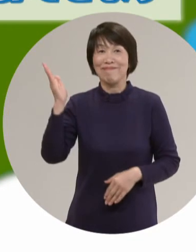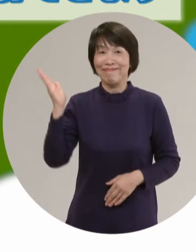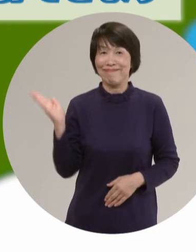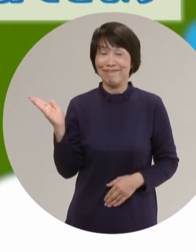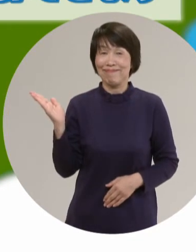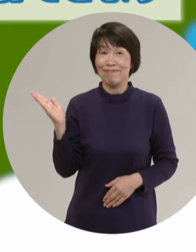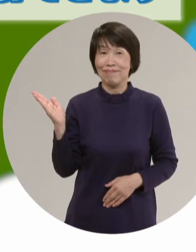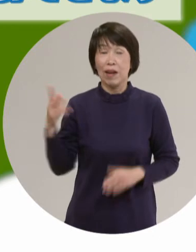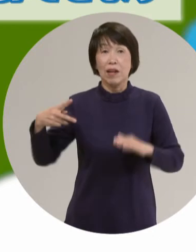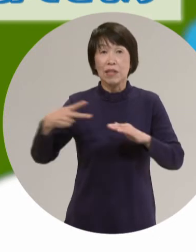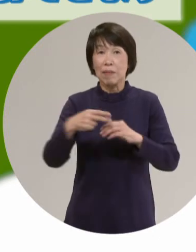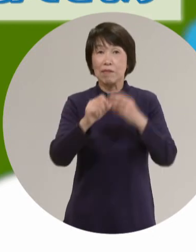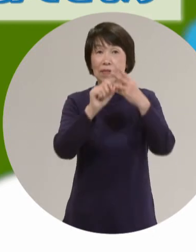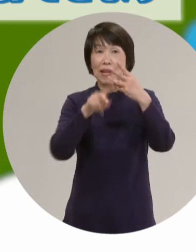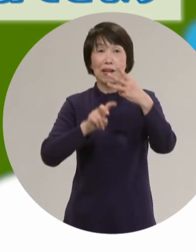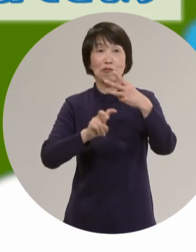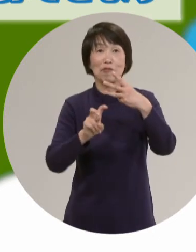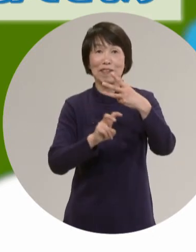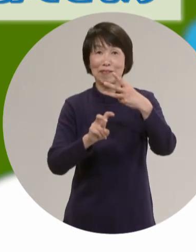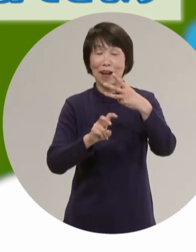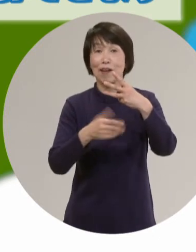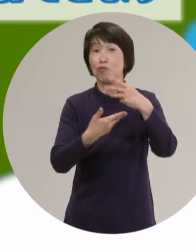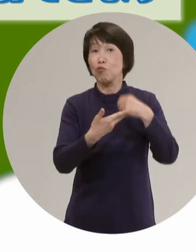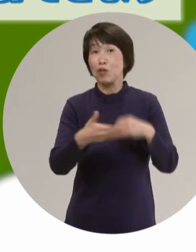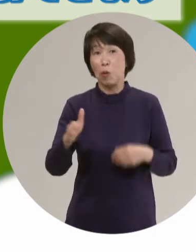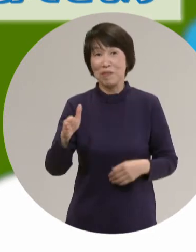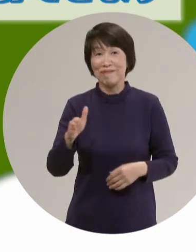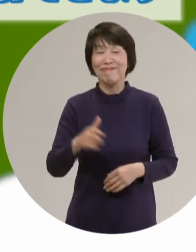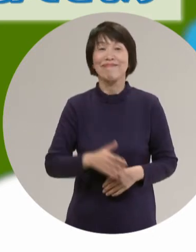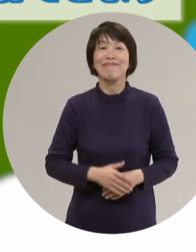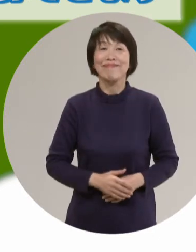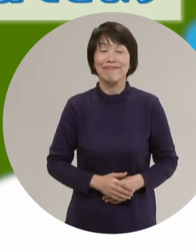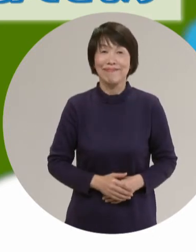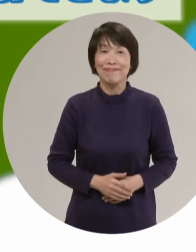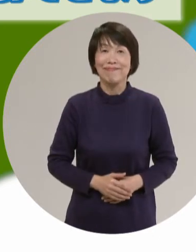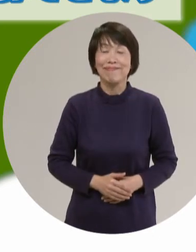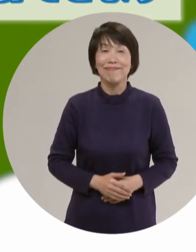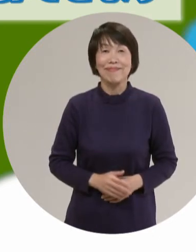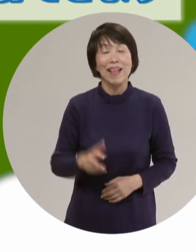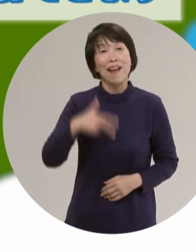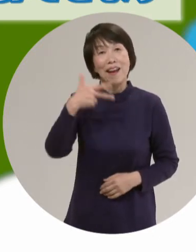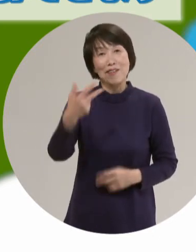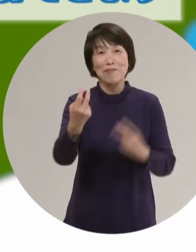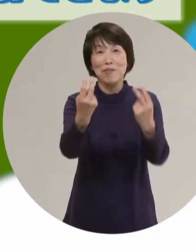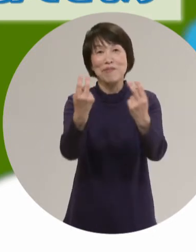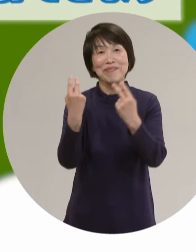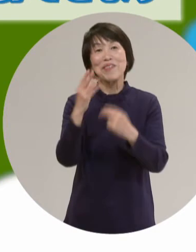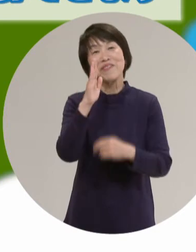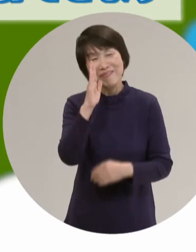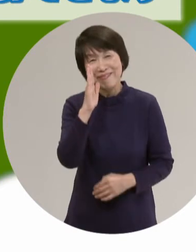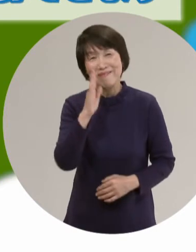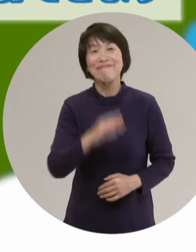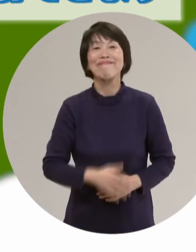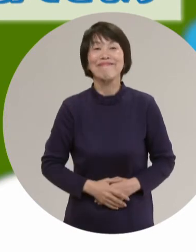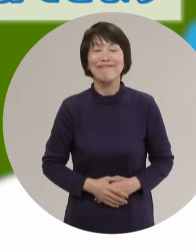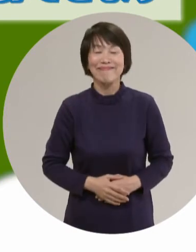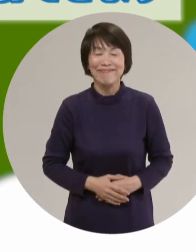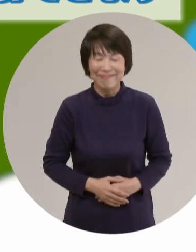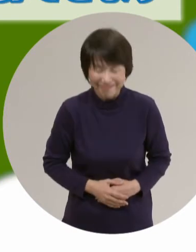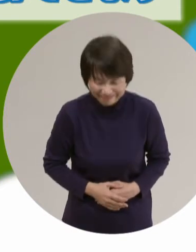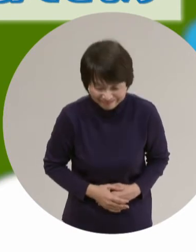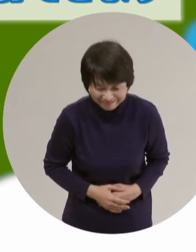ら。締め切りは3月20日水曜、必着です。ではまた来週。